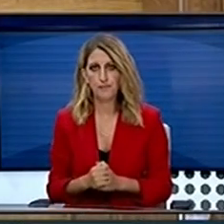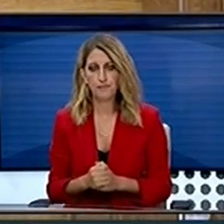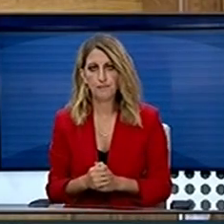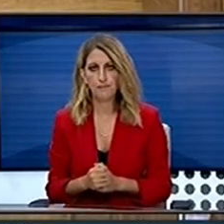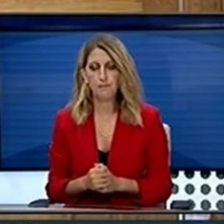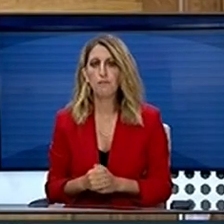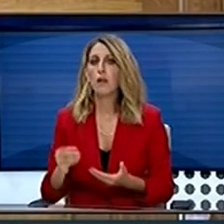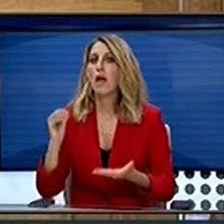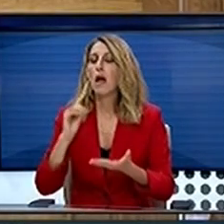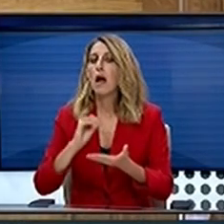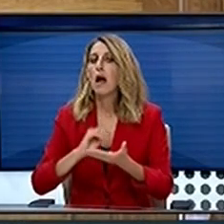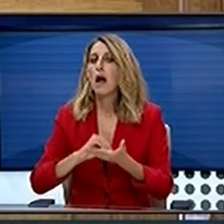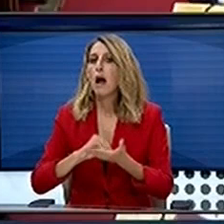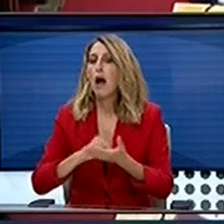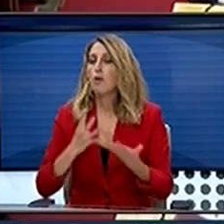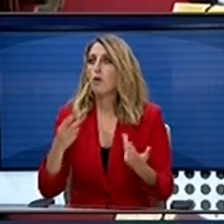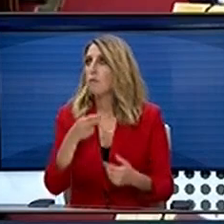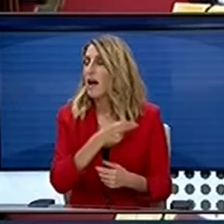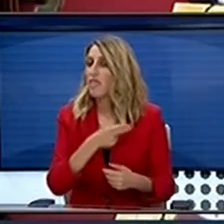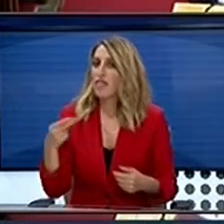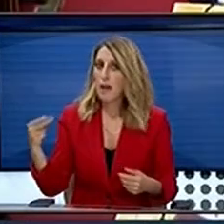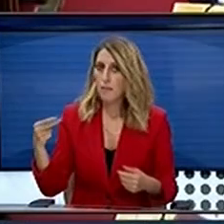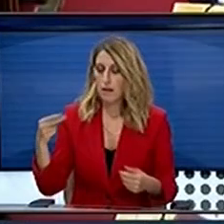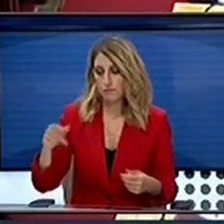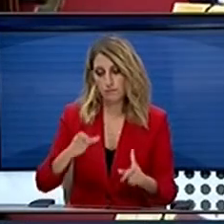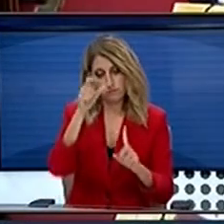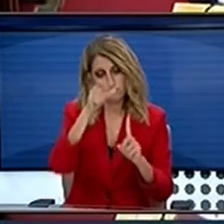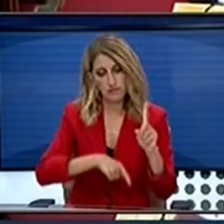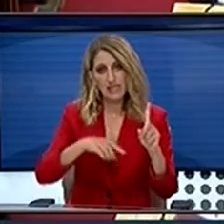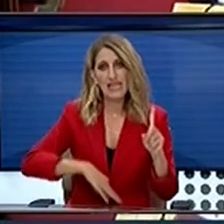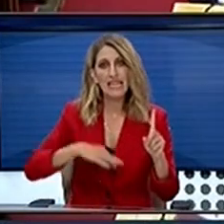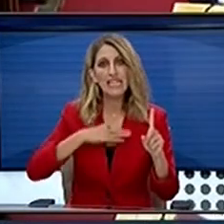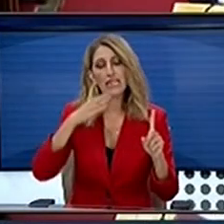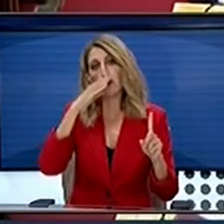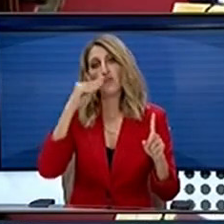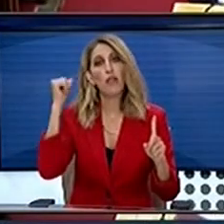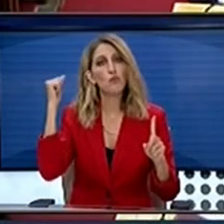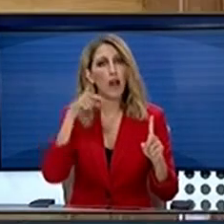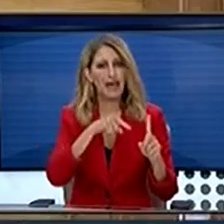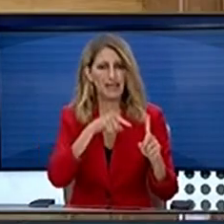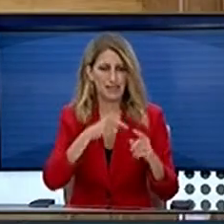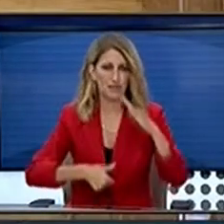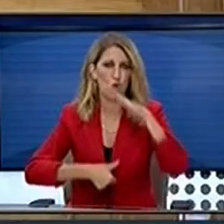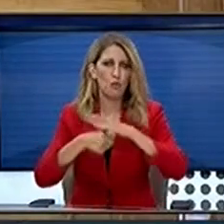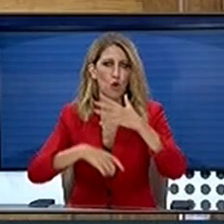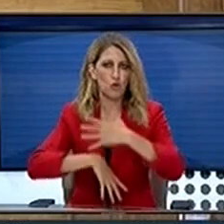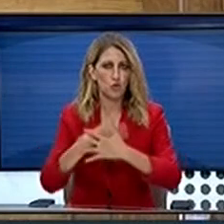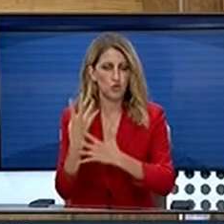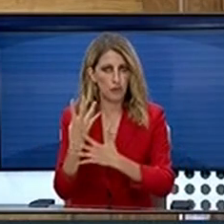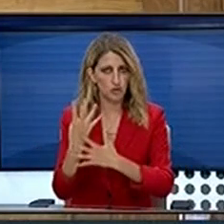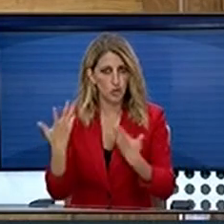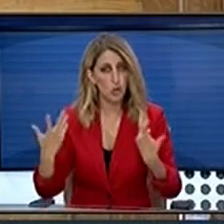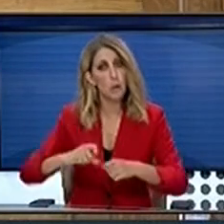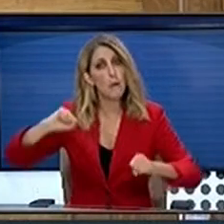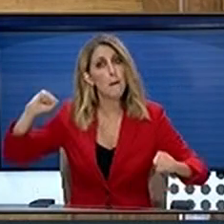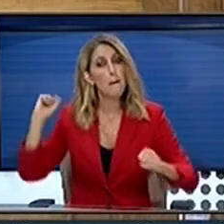επισύνδεσης, εάν ο κύριος Ανδρουλάκης επιμένει να την αφισβητεί, τον καλό να προσφύγει